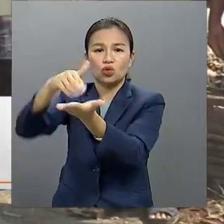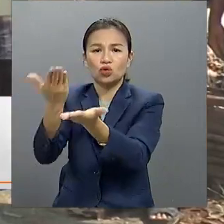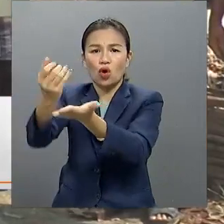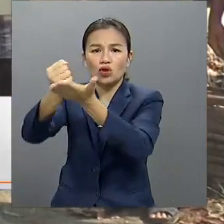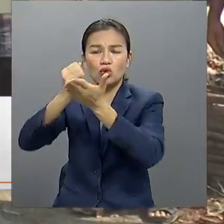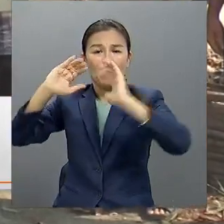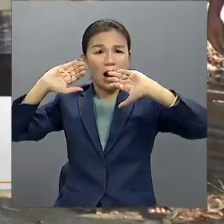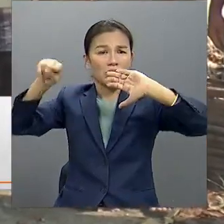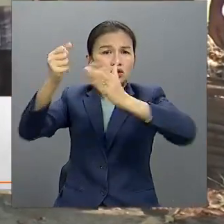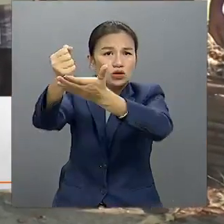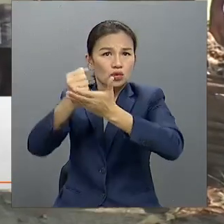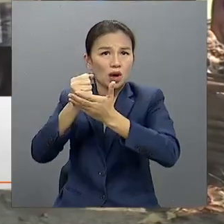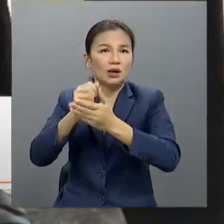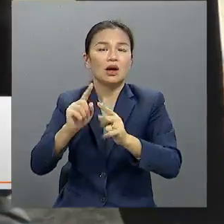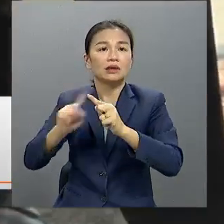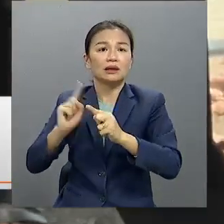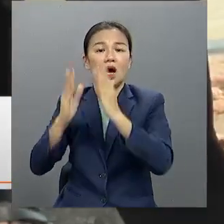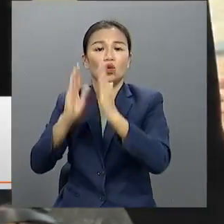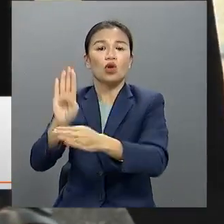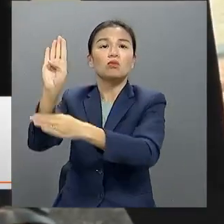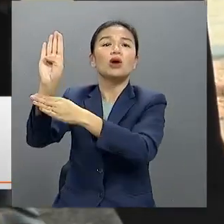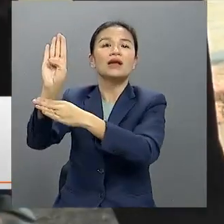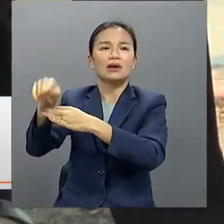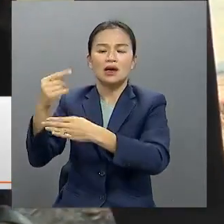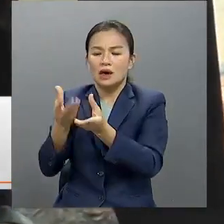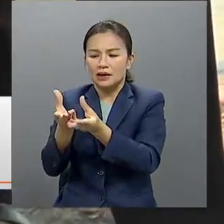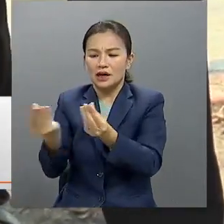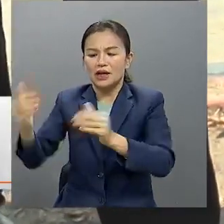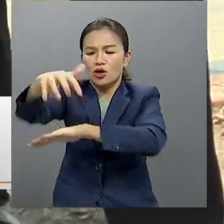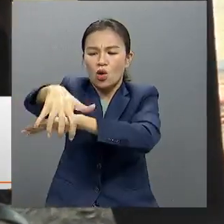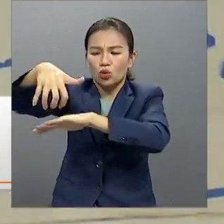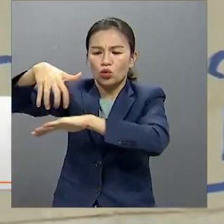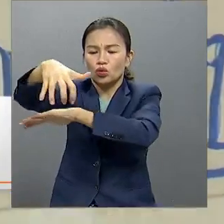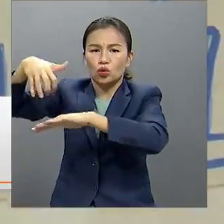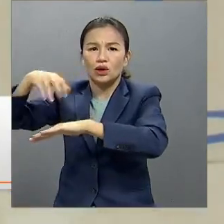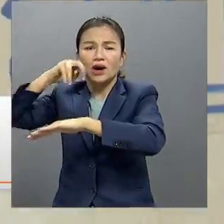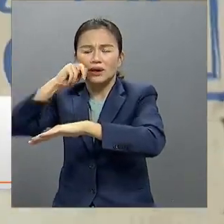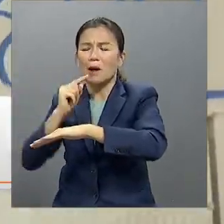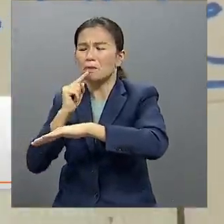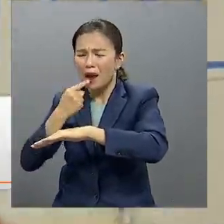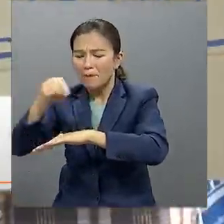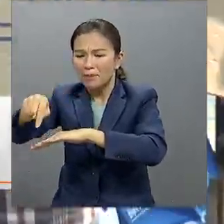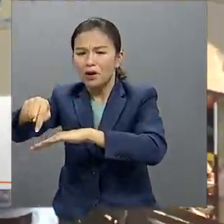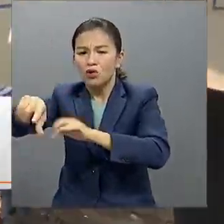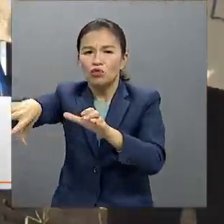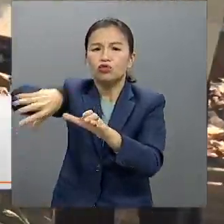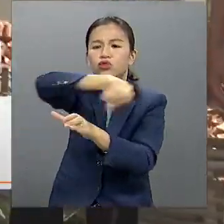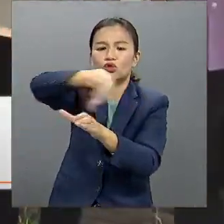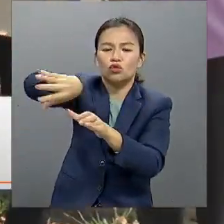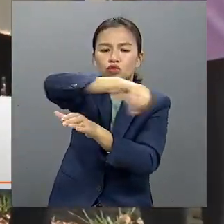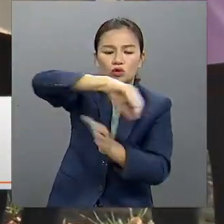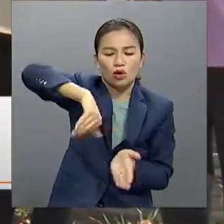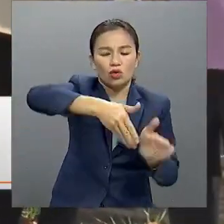นายทุนบ่อดินขุดดินแล้วปล่อยน้ำเค็มลงคลองสาธารณะชาวบ้านใช้น้ำจากคลองก็เอาไปใช้ทำการเกษตรก็เดือ